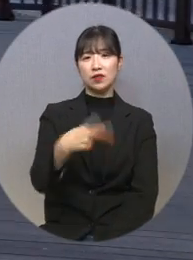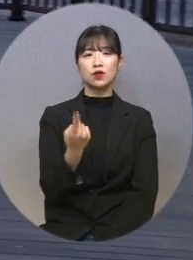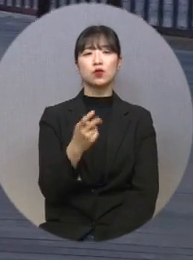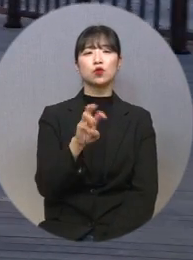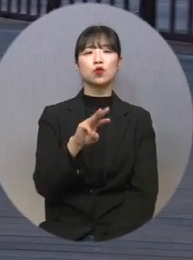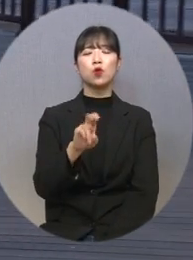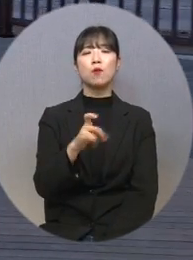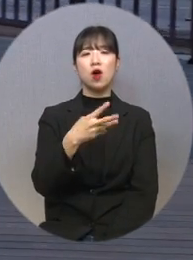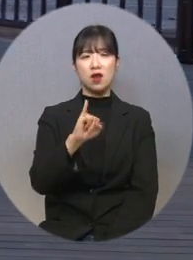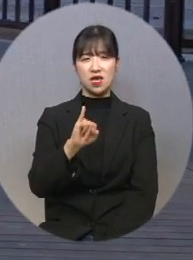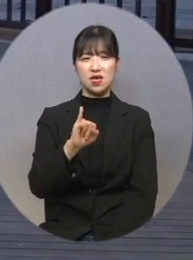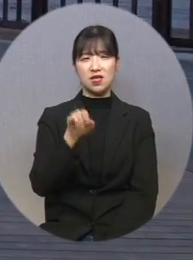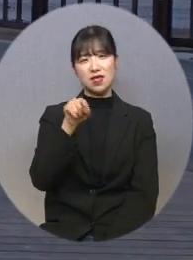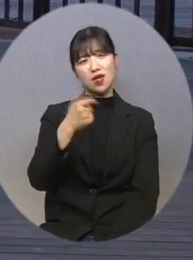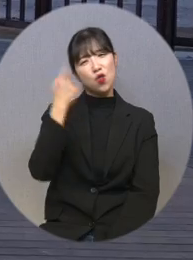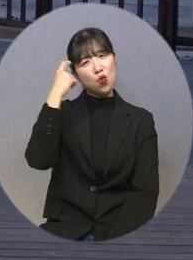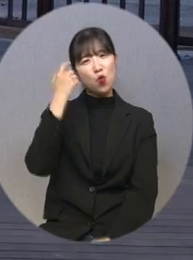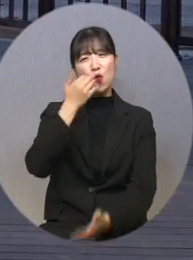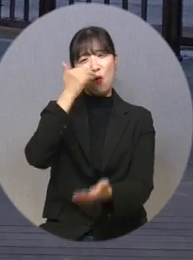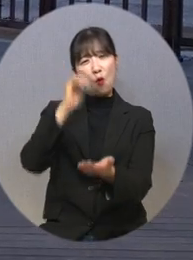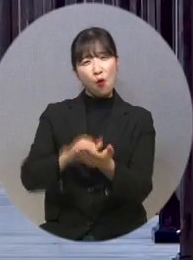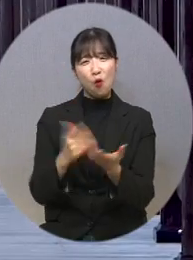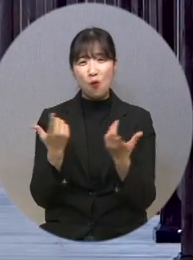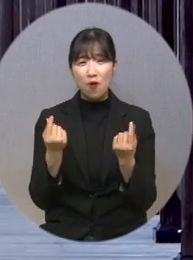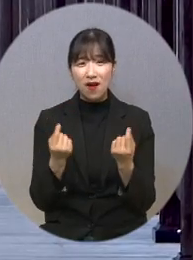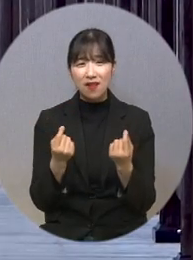오빠랑 똑같은 돌머리 해수욕장 나타나는 거지.